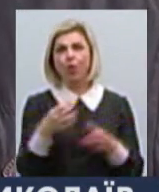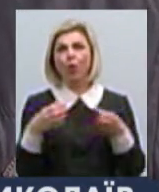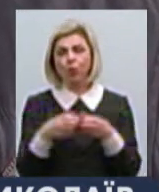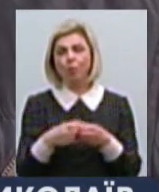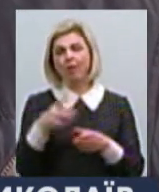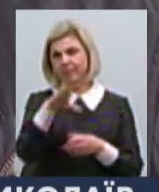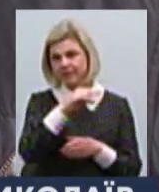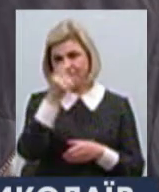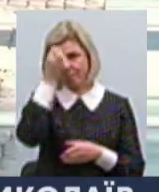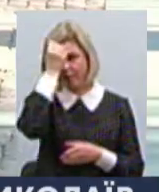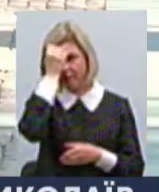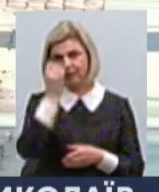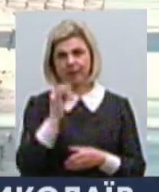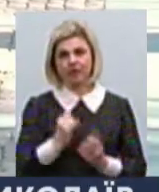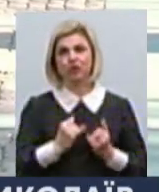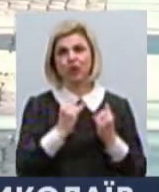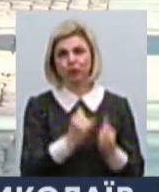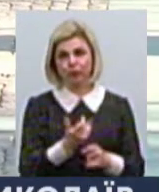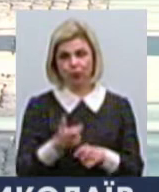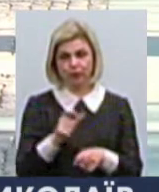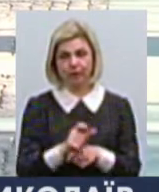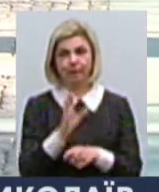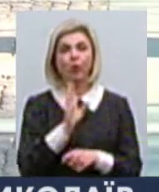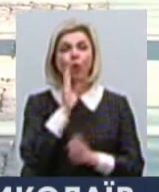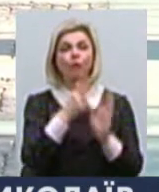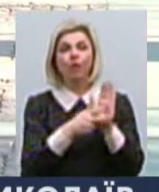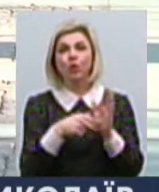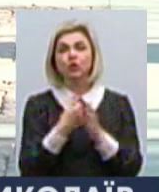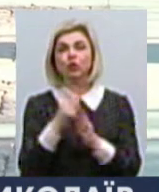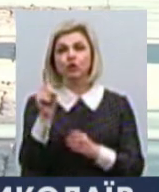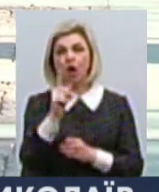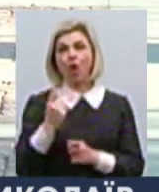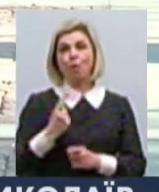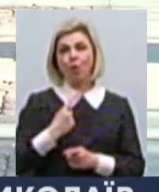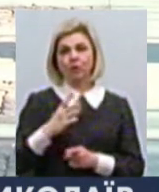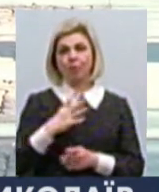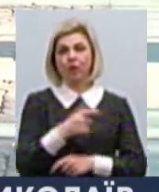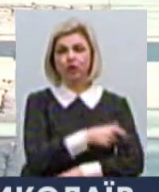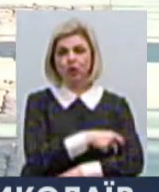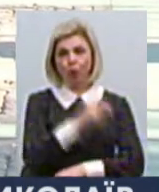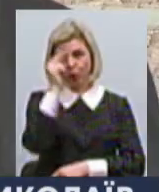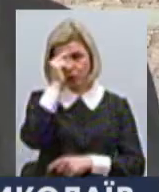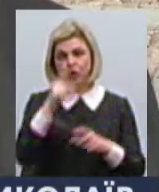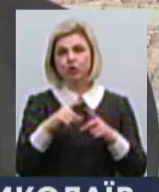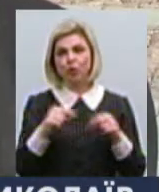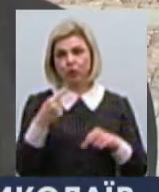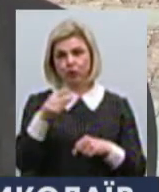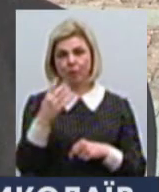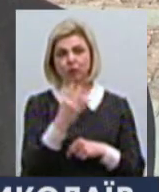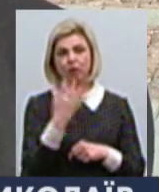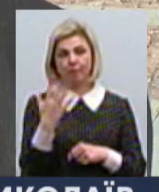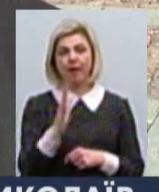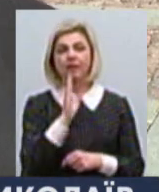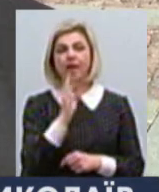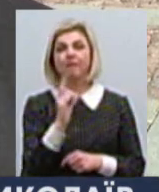дуже шанують. З 8 ранку до 13 години на посту номер 1 чергували учні 45-ї школи. Вікторія